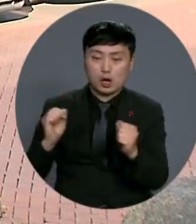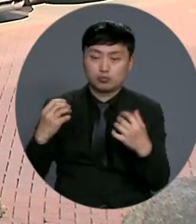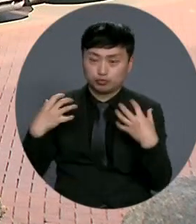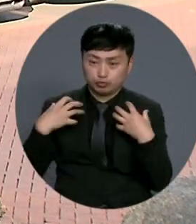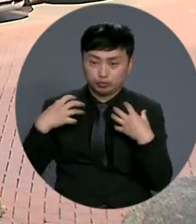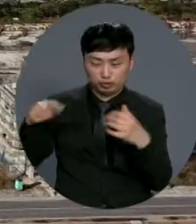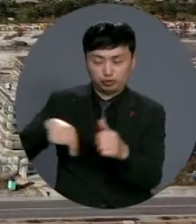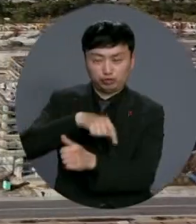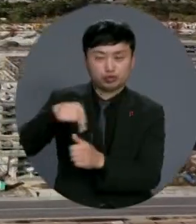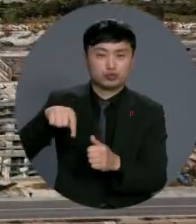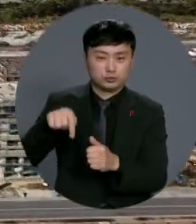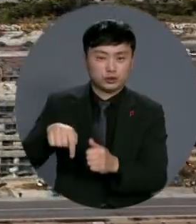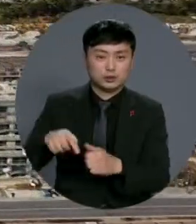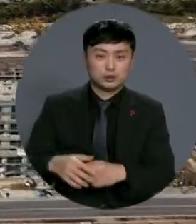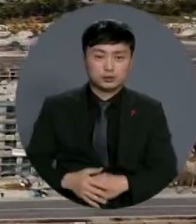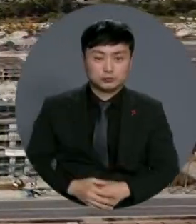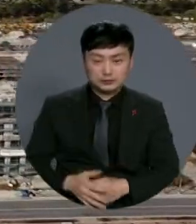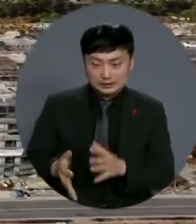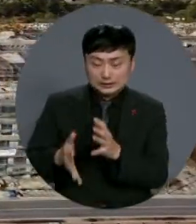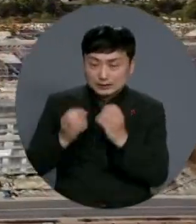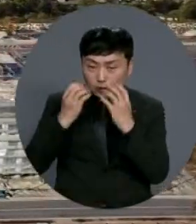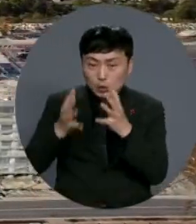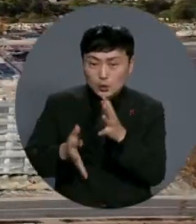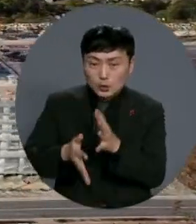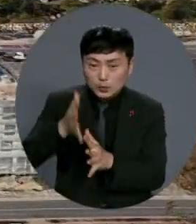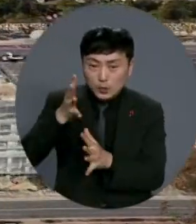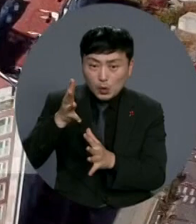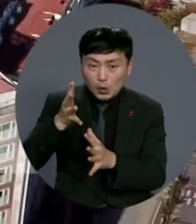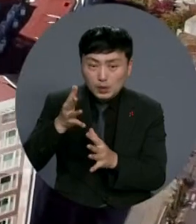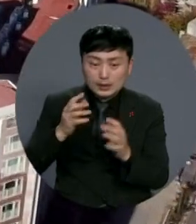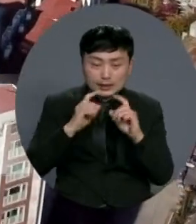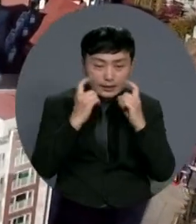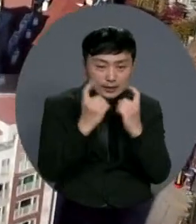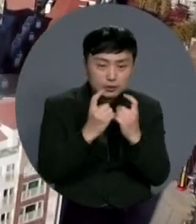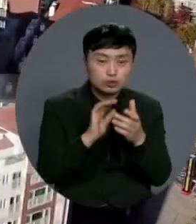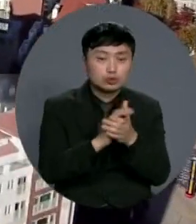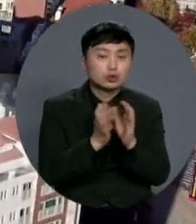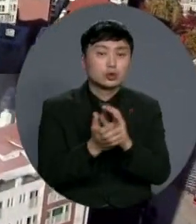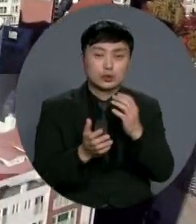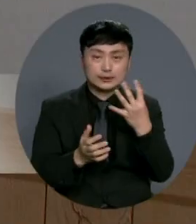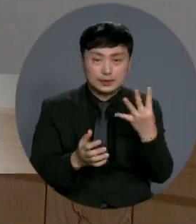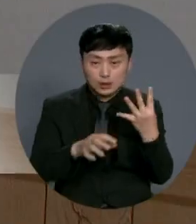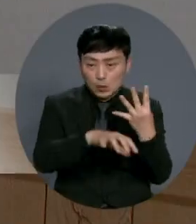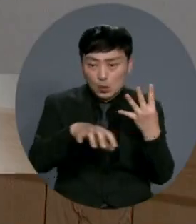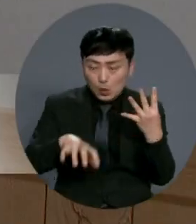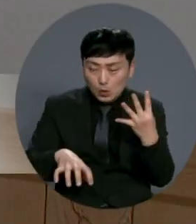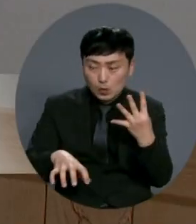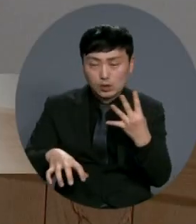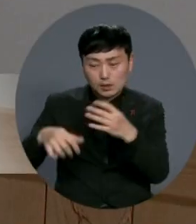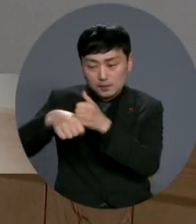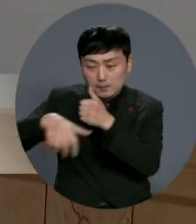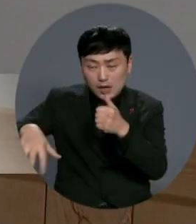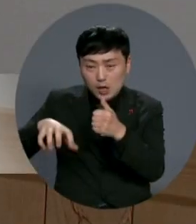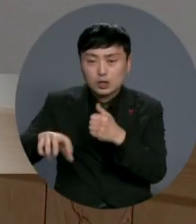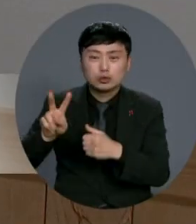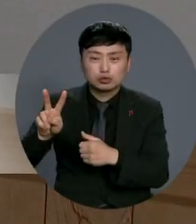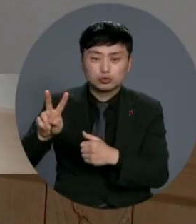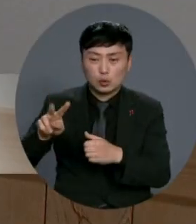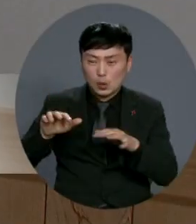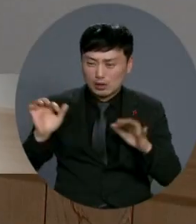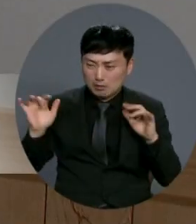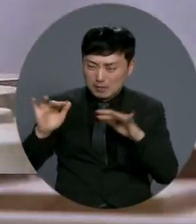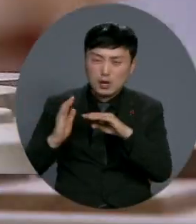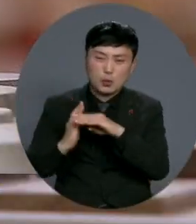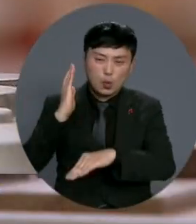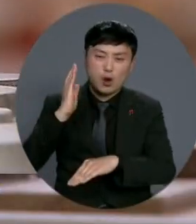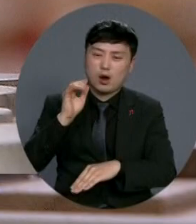신도시입니다 도청 신도시에는 단설 유치원 네곳 병설은 두 곳이 있는데 올해도 정원을 채우다 못해